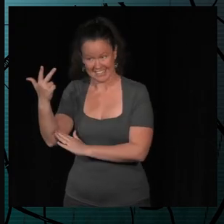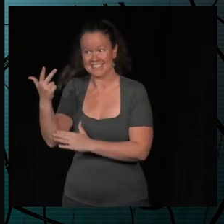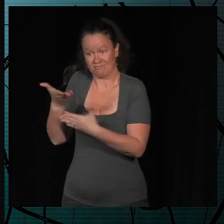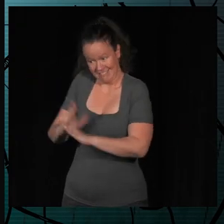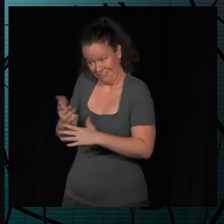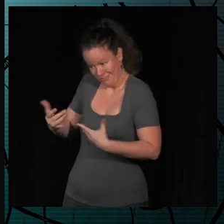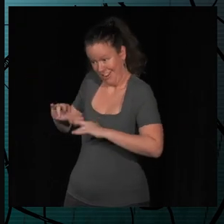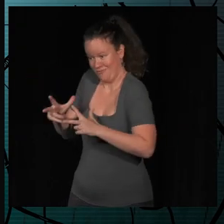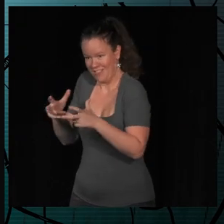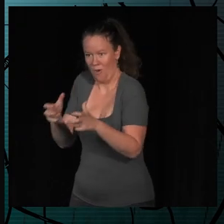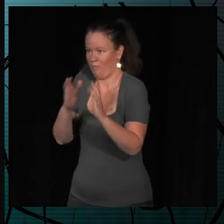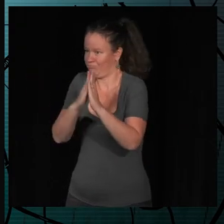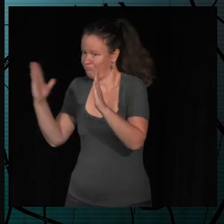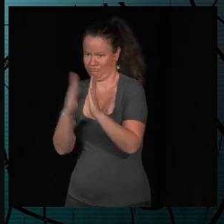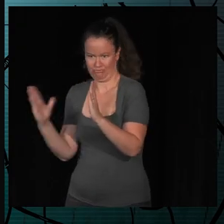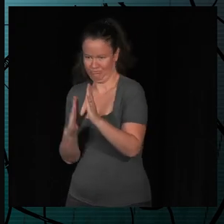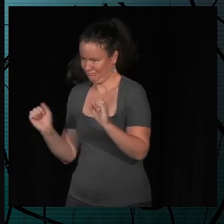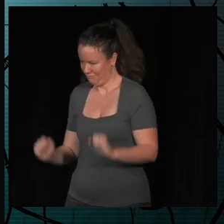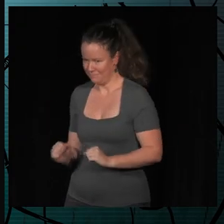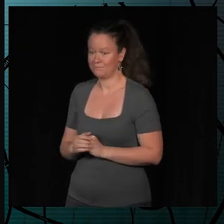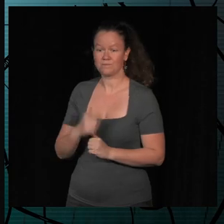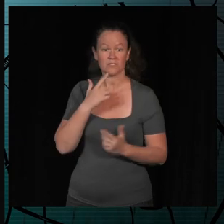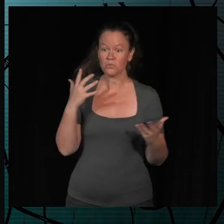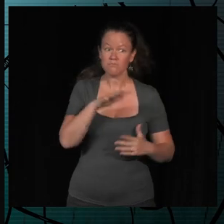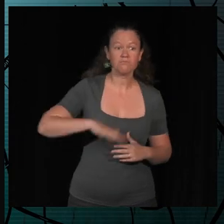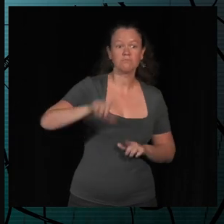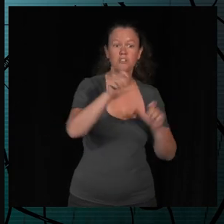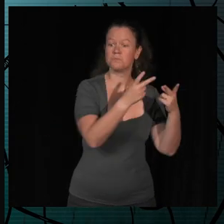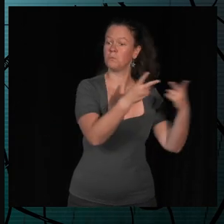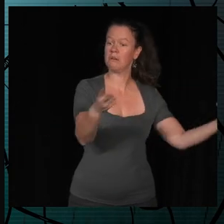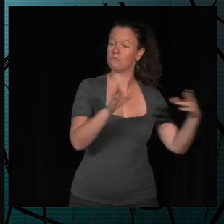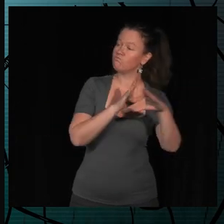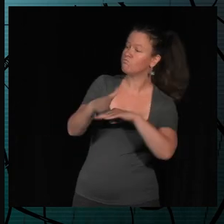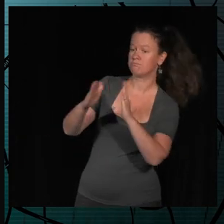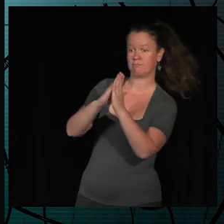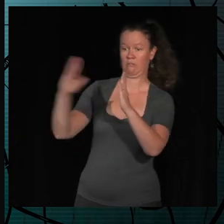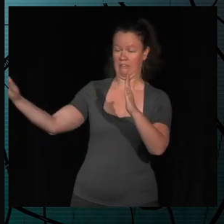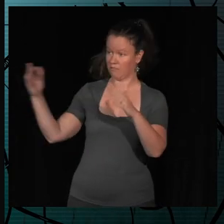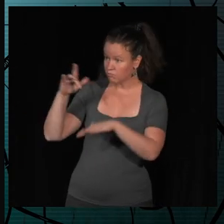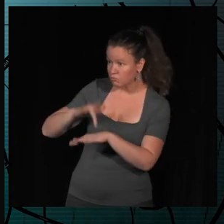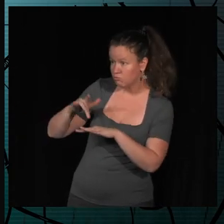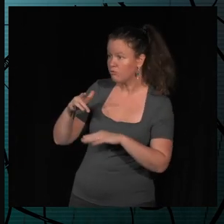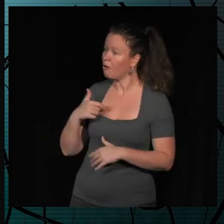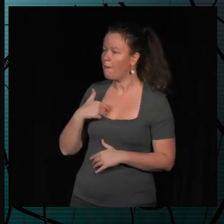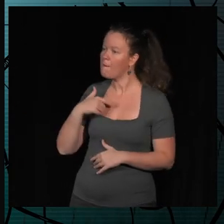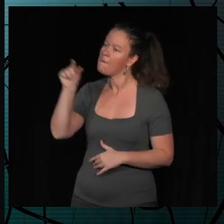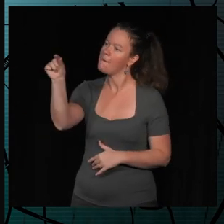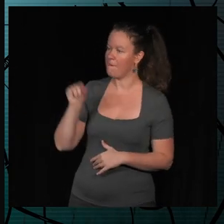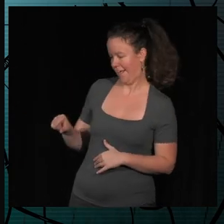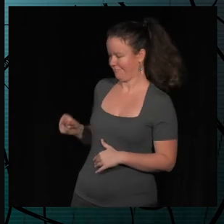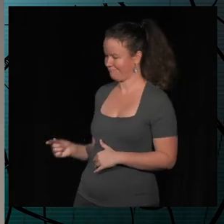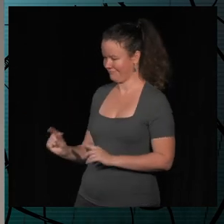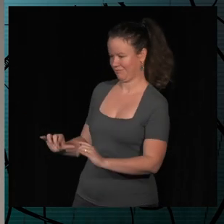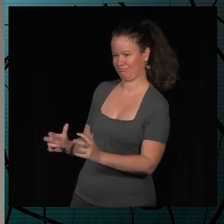nouvelle génération tous les jours dans la bibliothèque les usagers peuvent ainsi découvrir et s'essayer à un échantillon de jeux